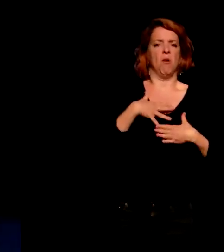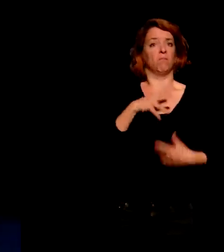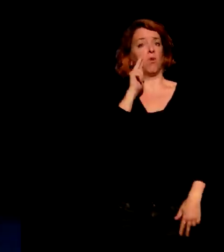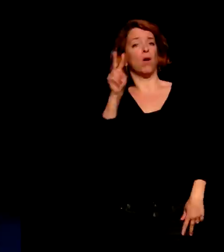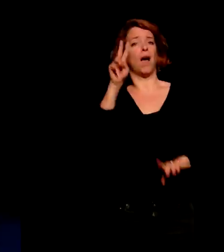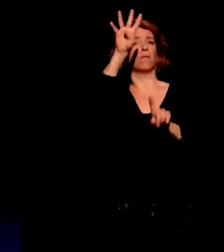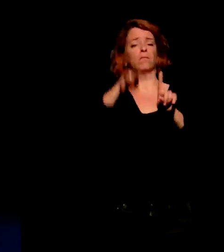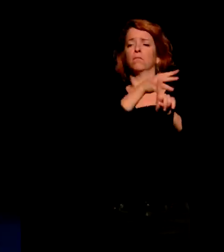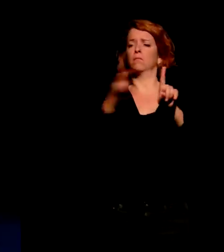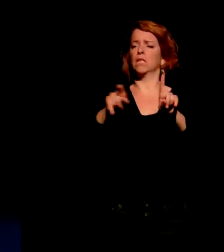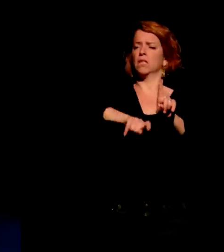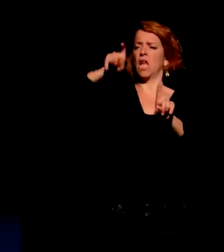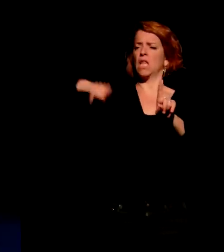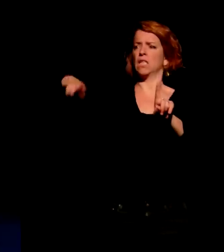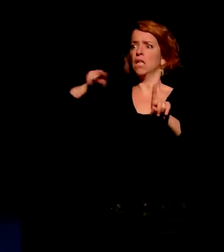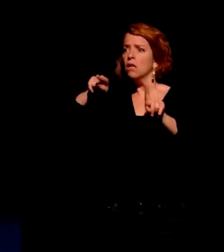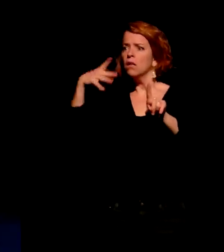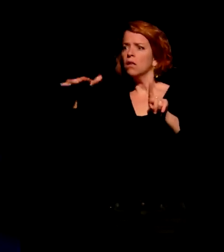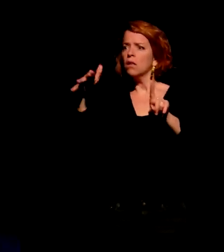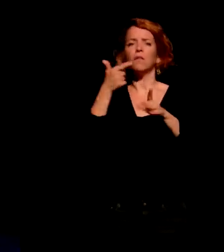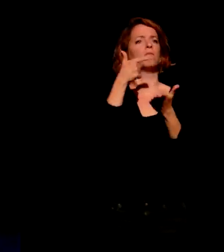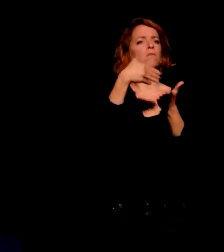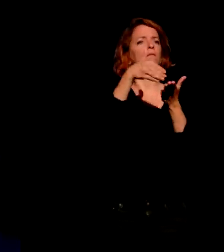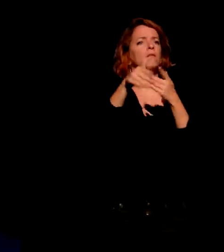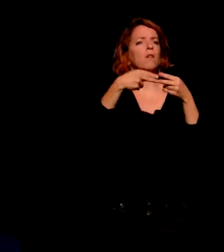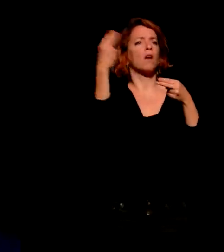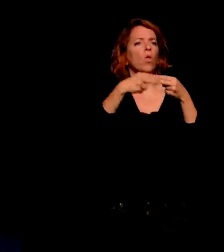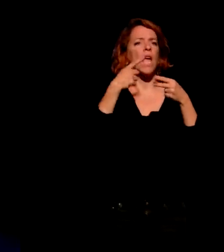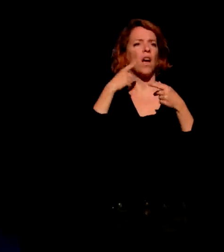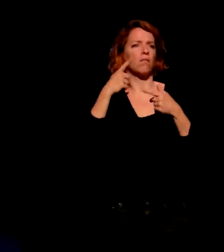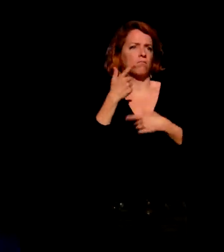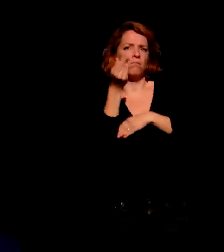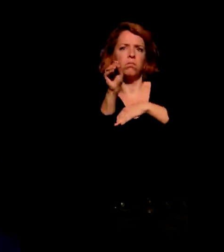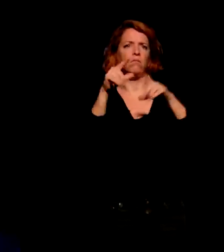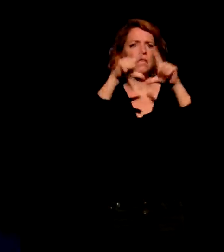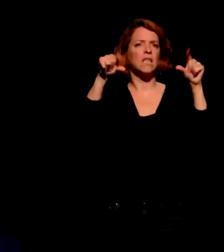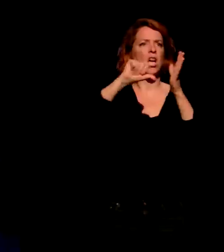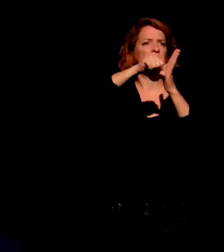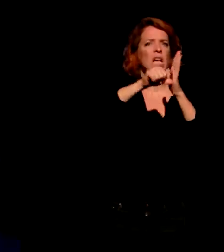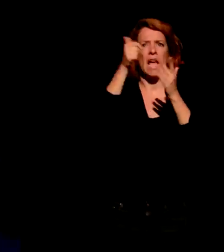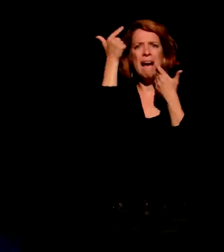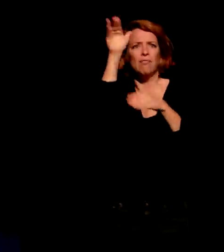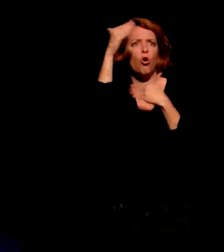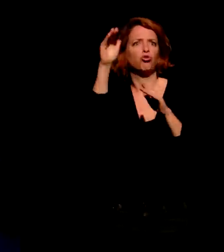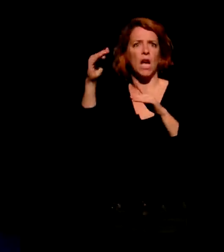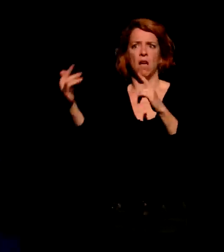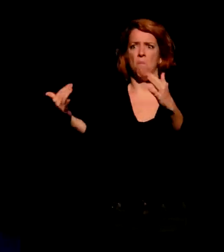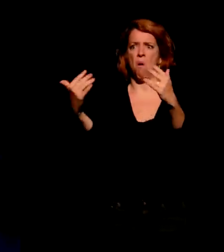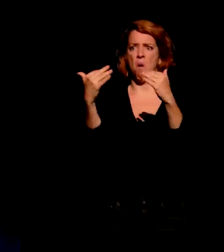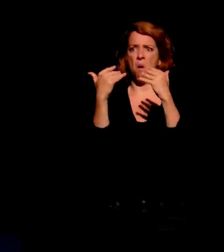hein, le nombre de reconduites à la frontière, de clandestins étrangers, hein, a augmenté